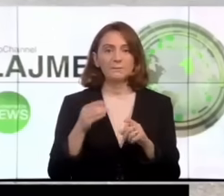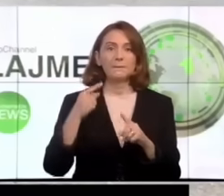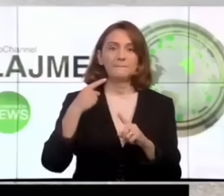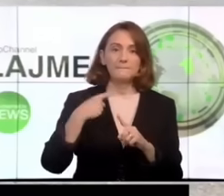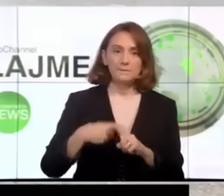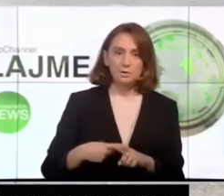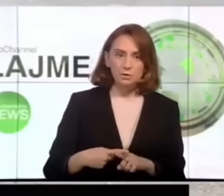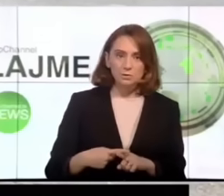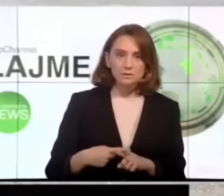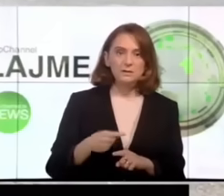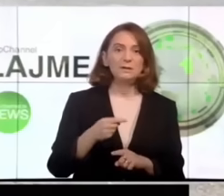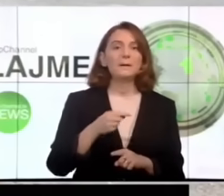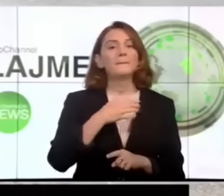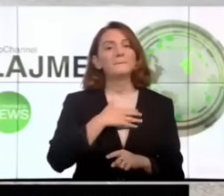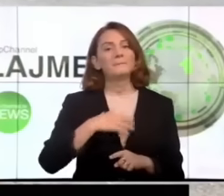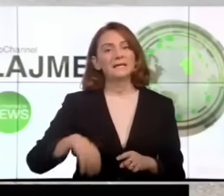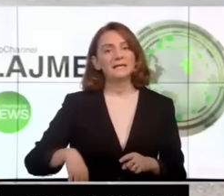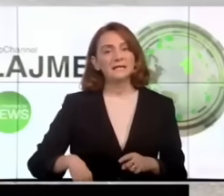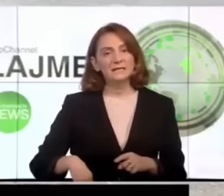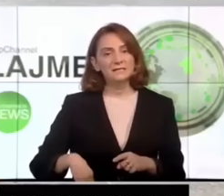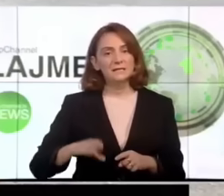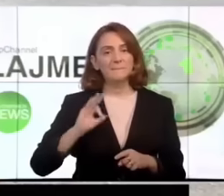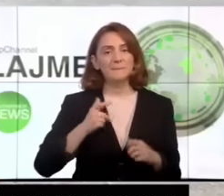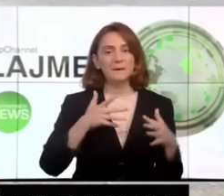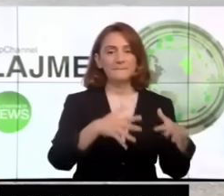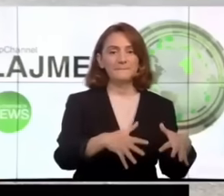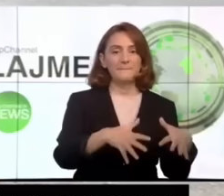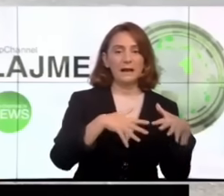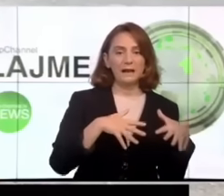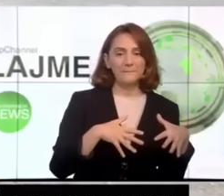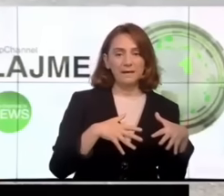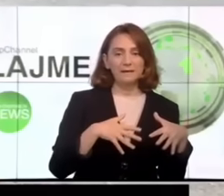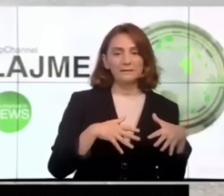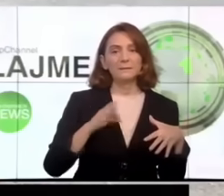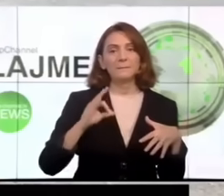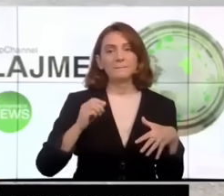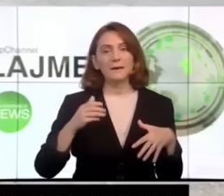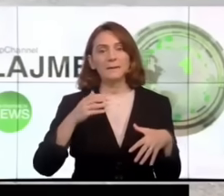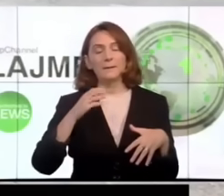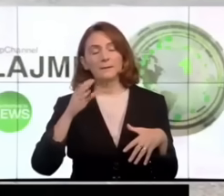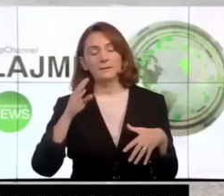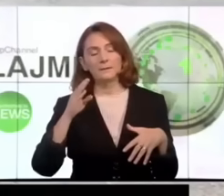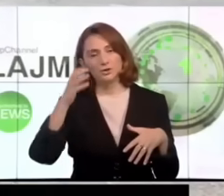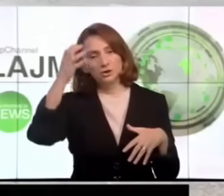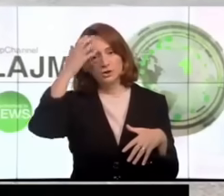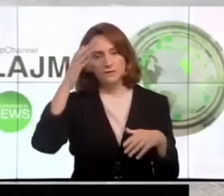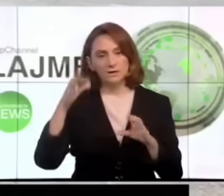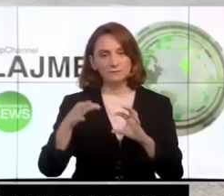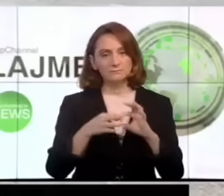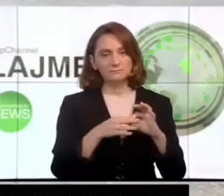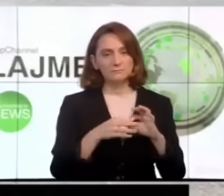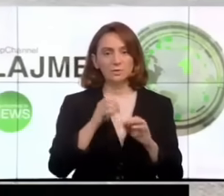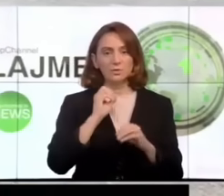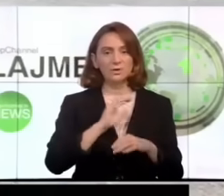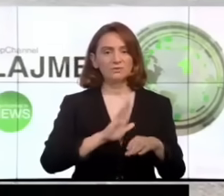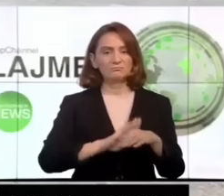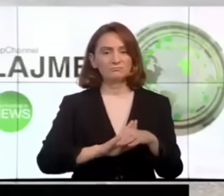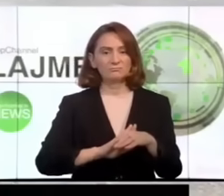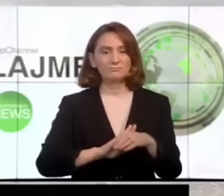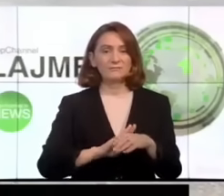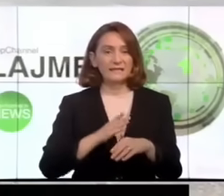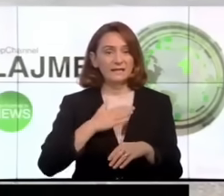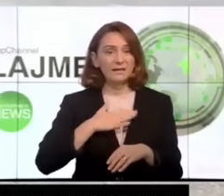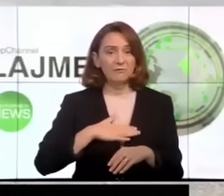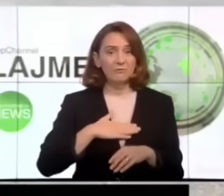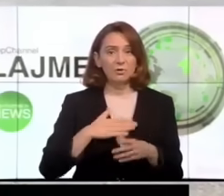marrëdhëniet me parlamentin Tauland Balla, i cili kërkoi nga ana e deputetëve një komunikim më të thellë dhe më të mirë me qytetarët